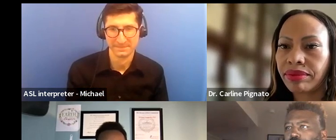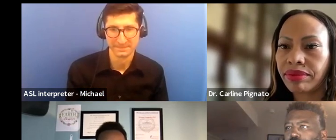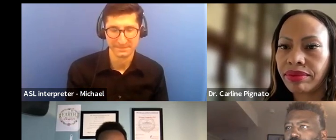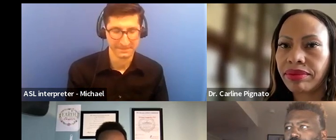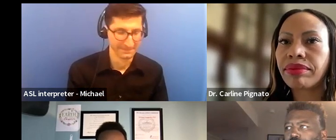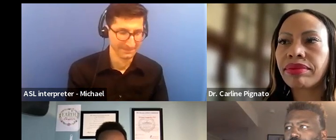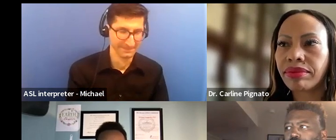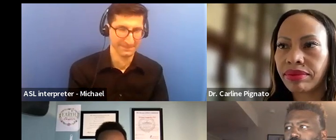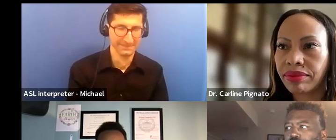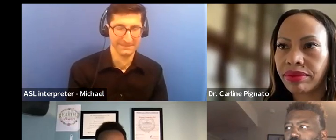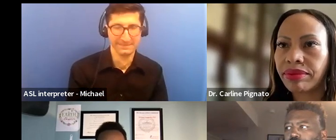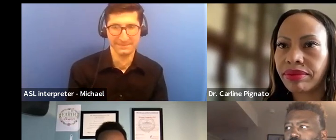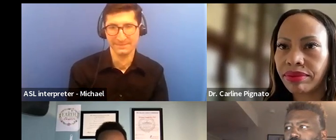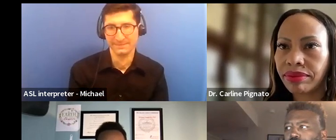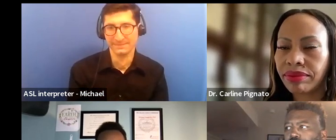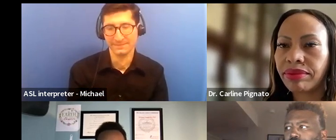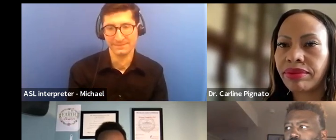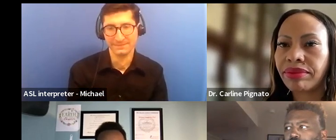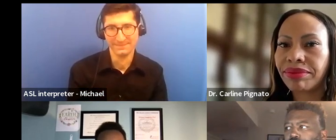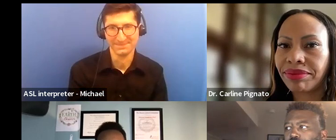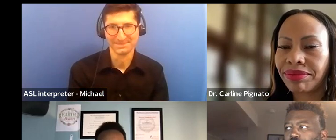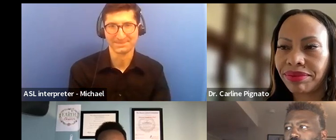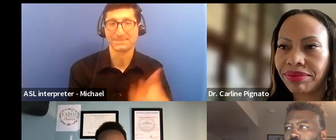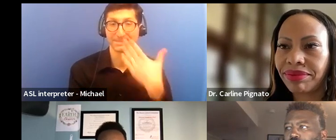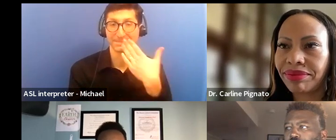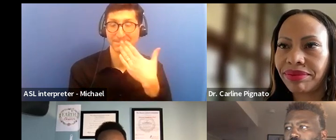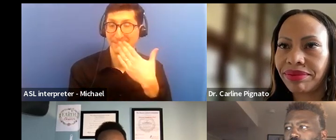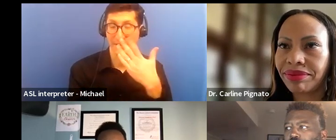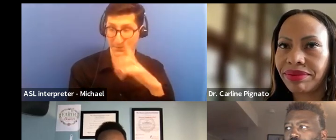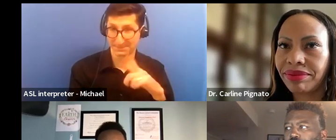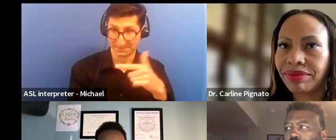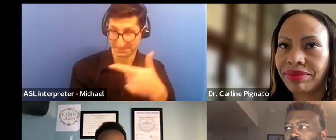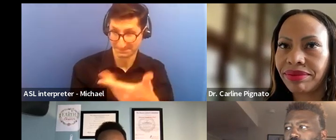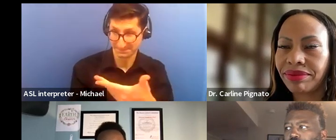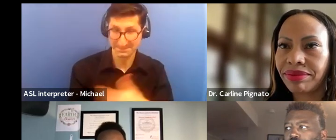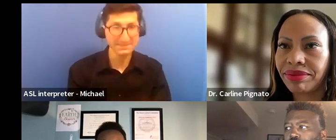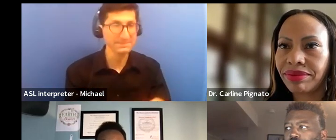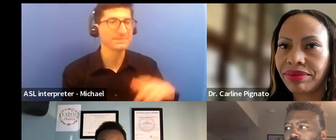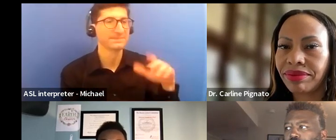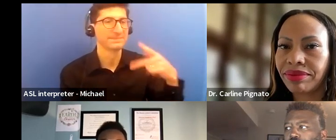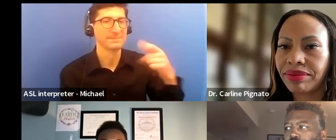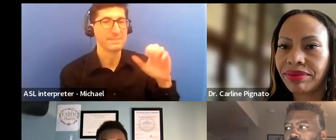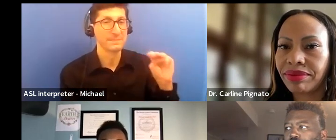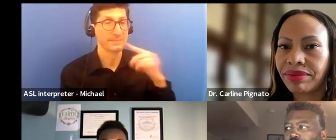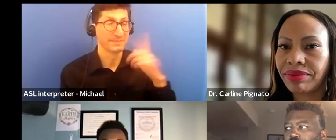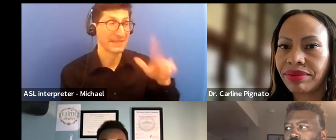crioulo cabo-verdiano. Muito obrigado. Boa noite. Thank you, guys. Go ahead. Thank you very much. And our Haitian Creole